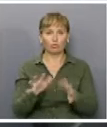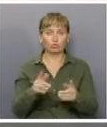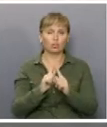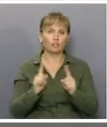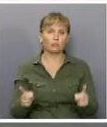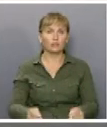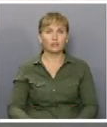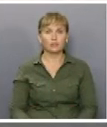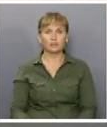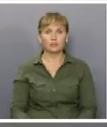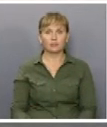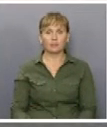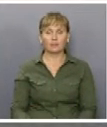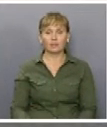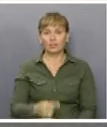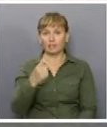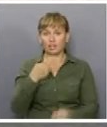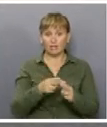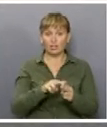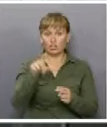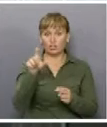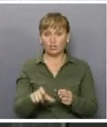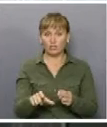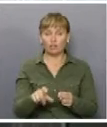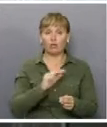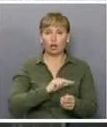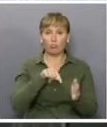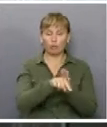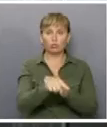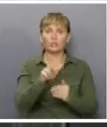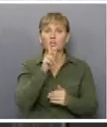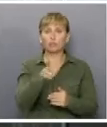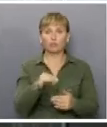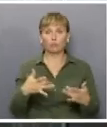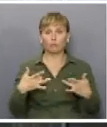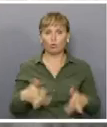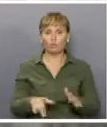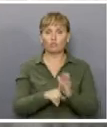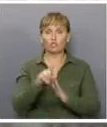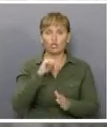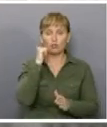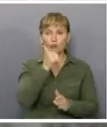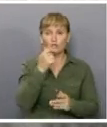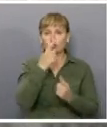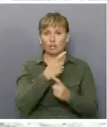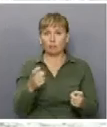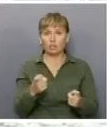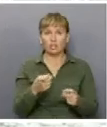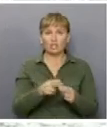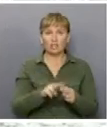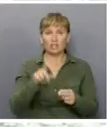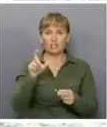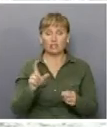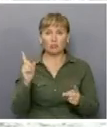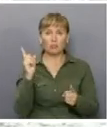произойдет. Подозреваемый проработал в этом учреждении около 3 лет и уволился в начале года. Как сообщается, злоумышленник подъехал